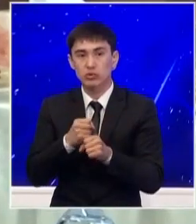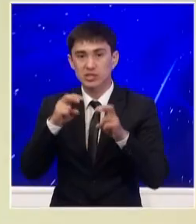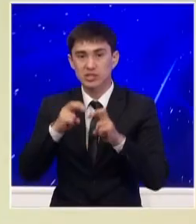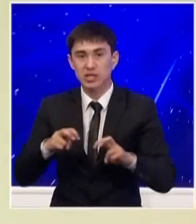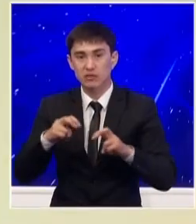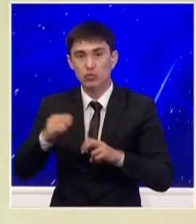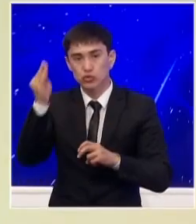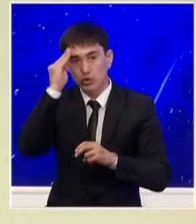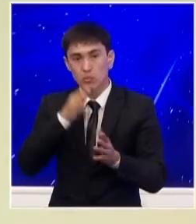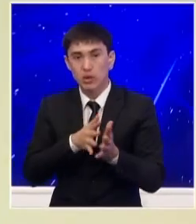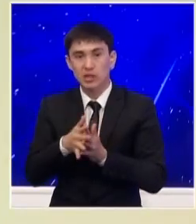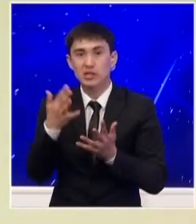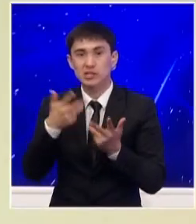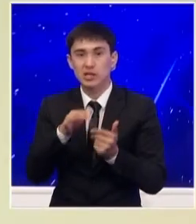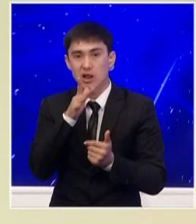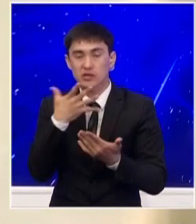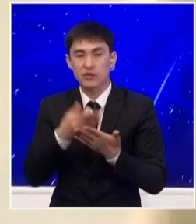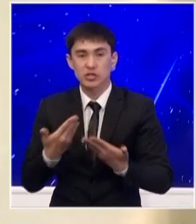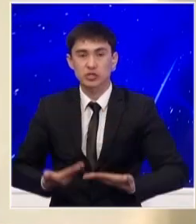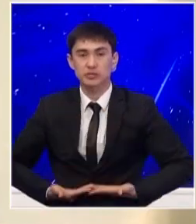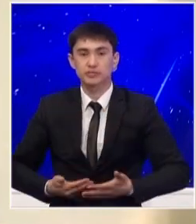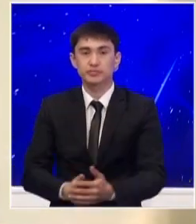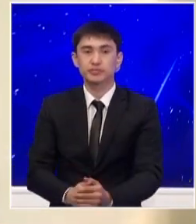исследованиям ученый потратил несколько лет своей жизни.